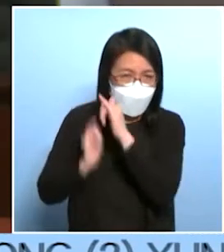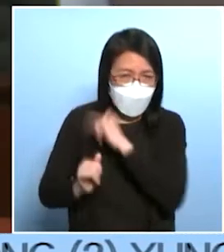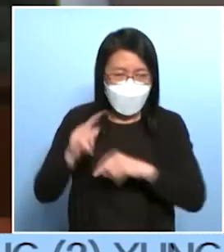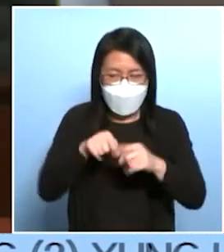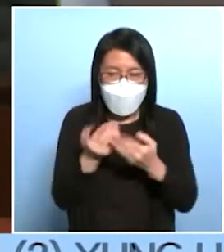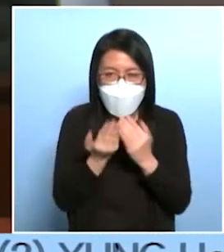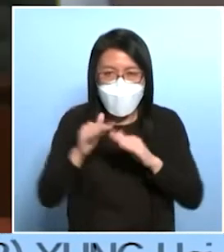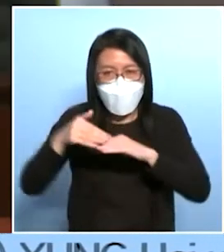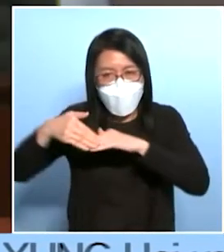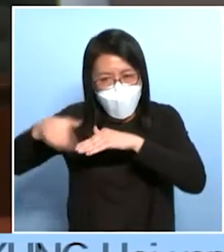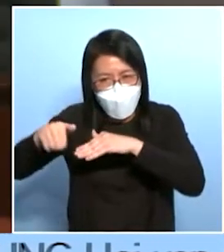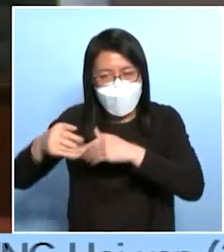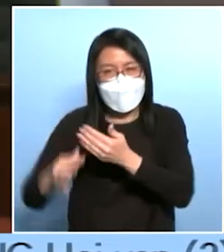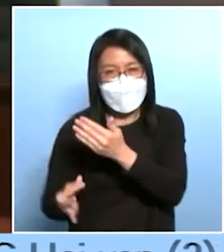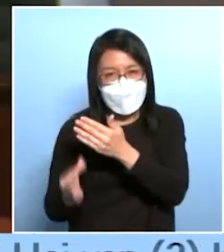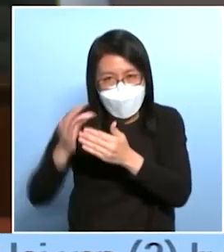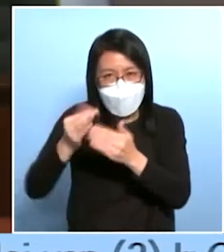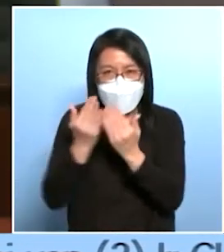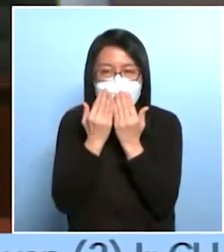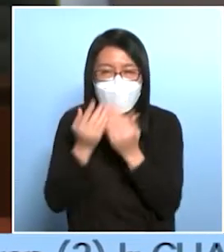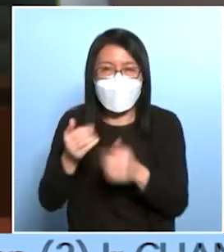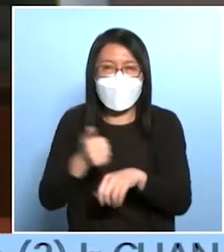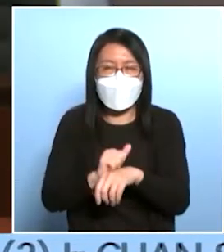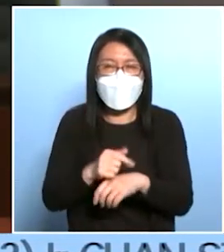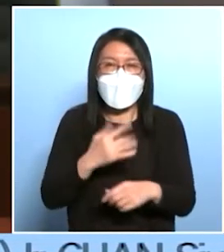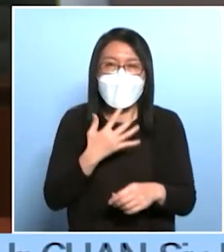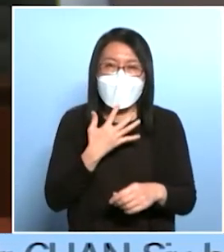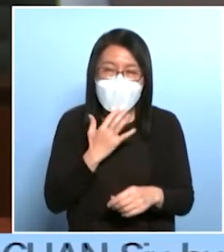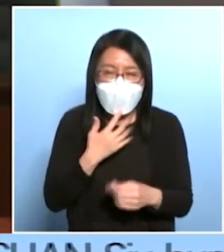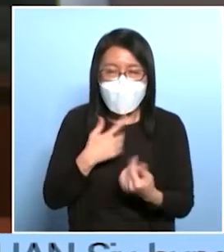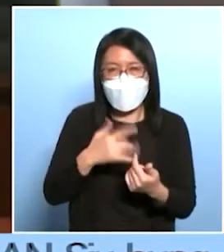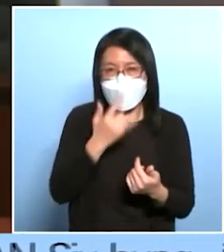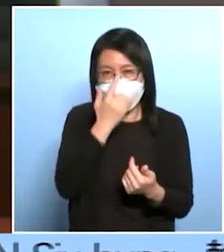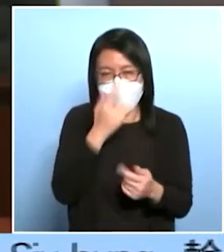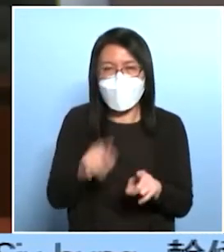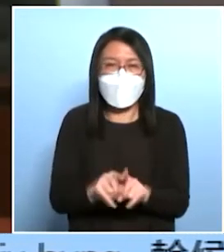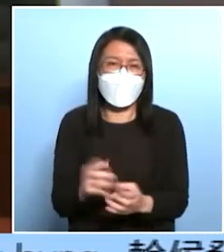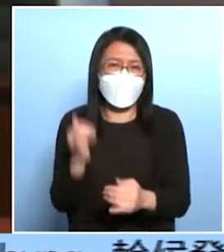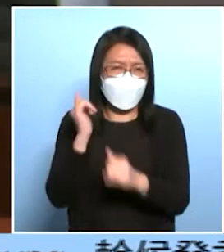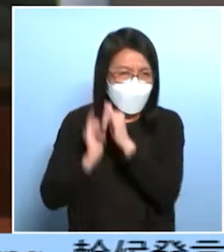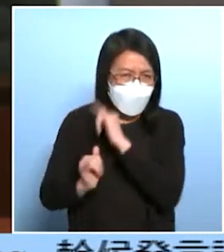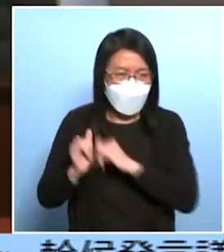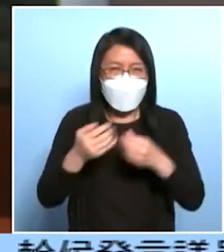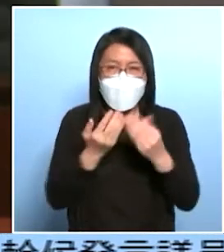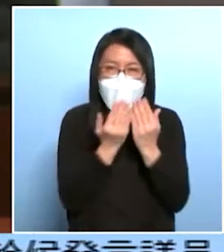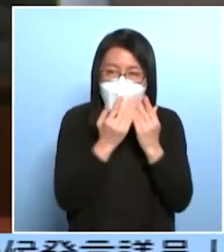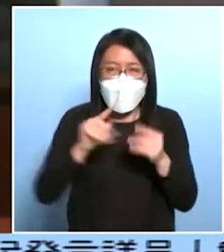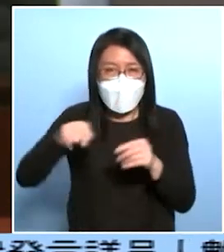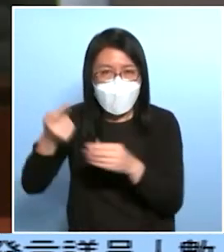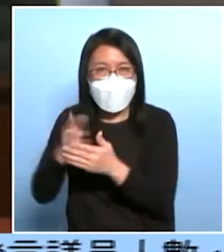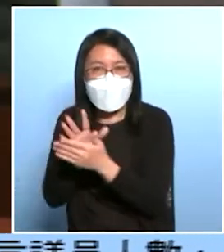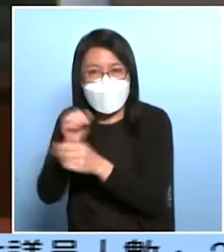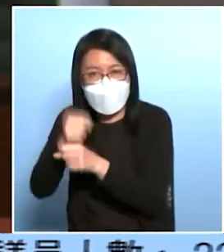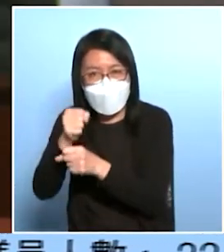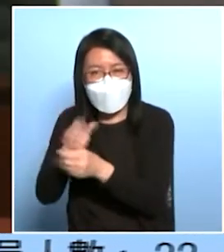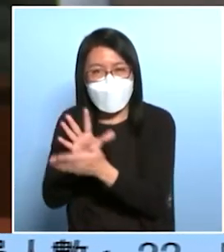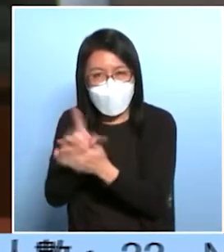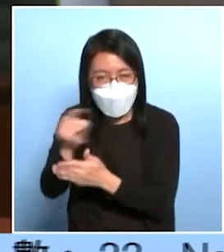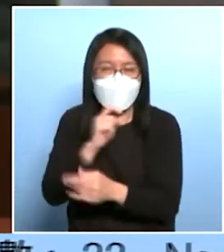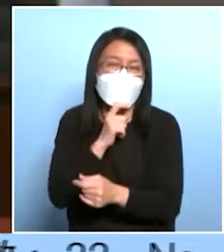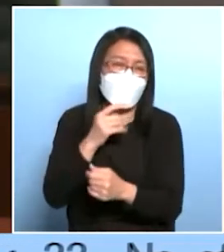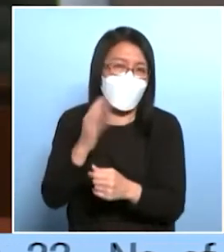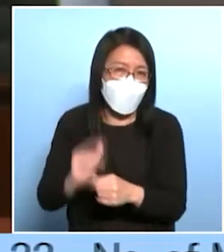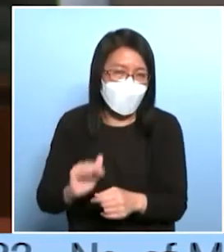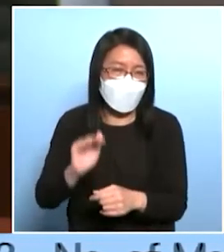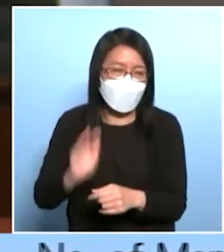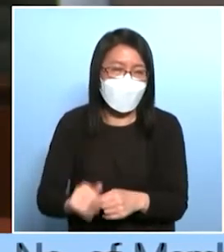以外的升學階梯，就好像芬蘭、德國那樣，他們的傳統學術教育之外，另有職業專科或者叫做應用